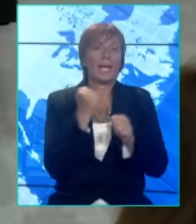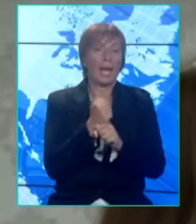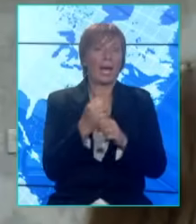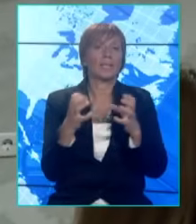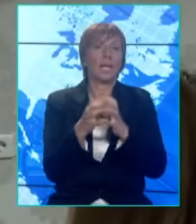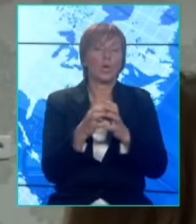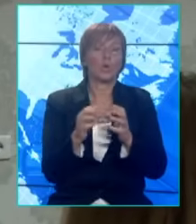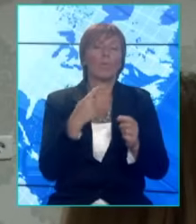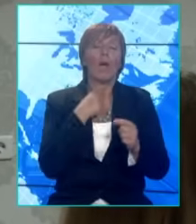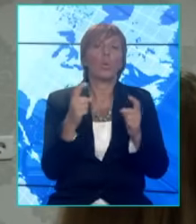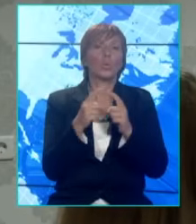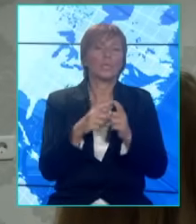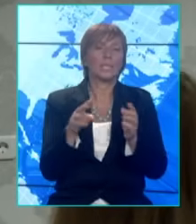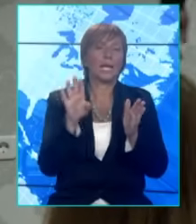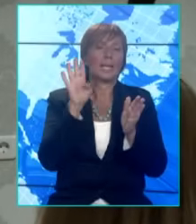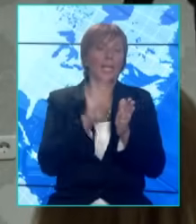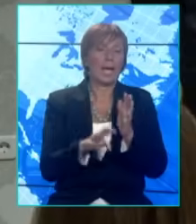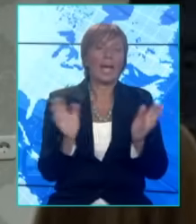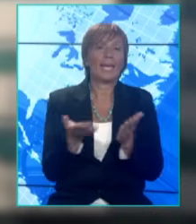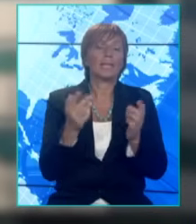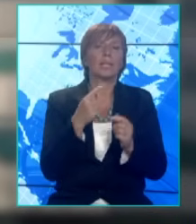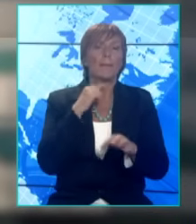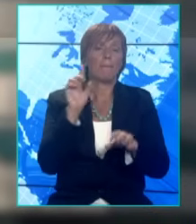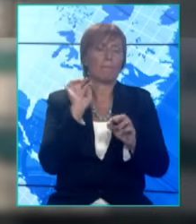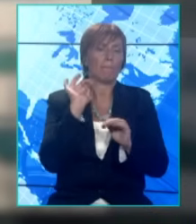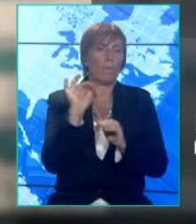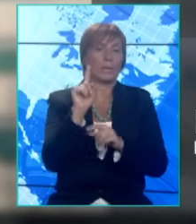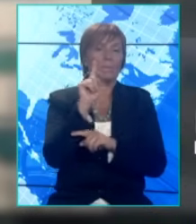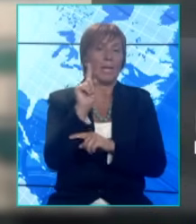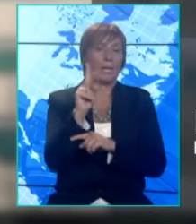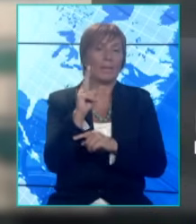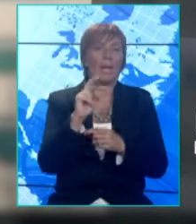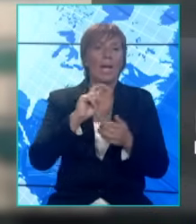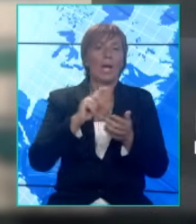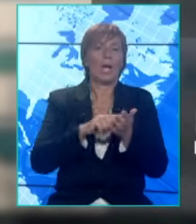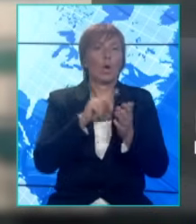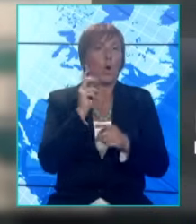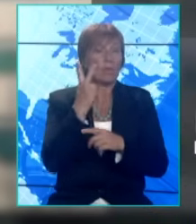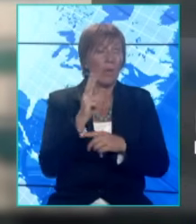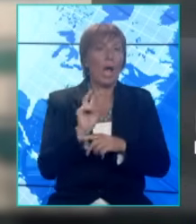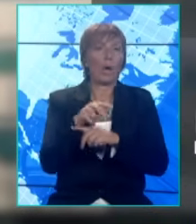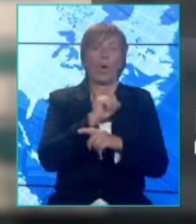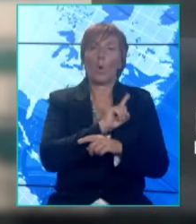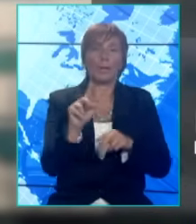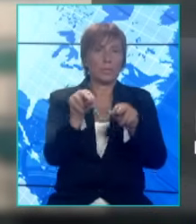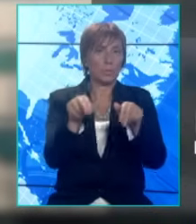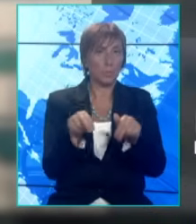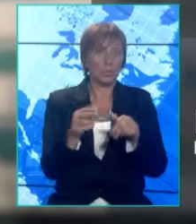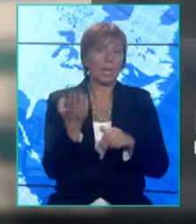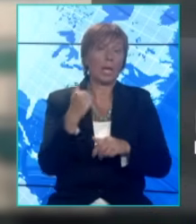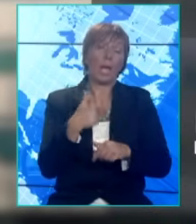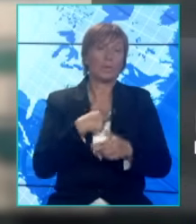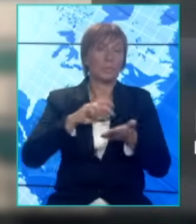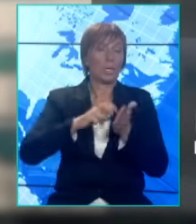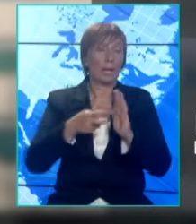je onu najlakšu, jedinstveni broj za hitne pozive. Preostala su dva reformska koraka koja još nisu usvojena, iako smo